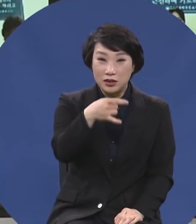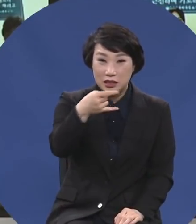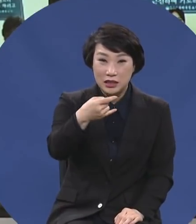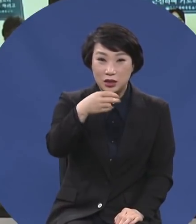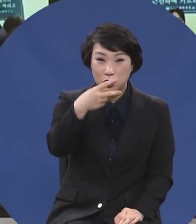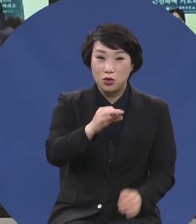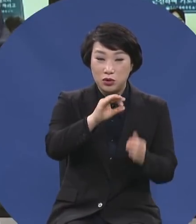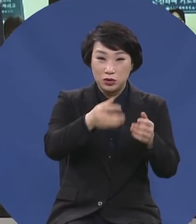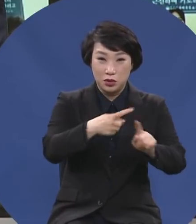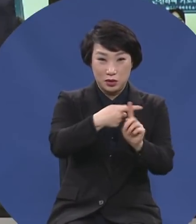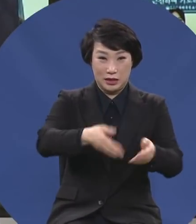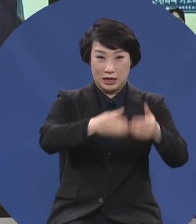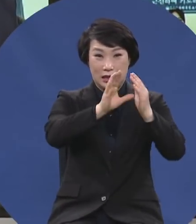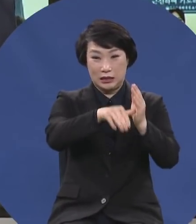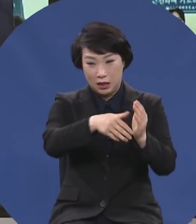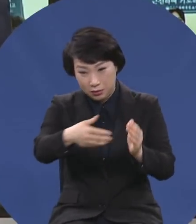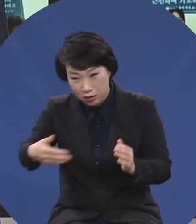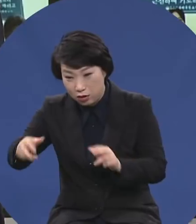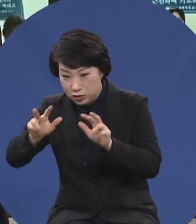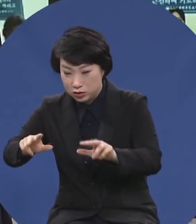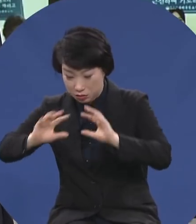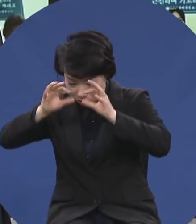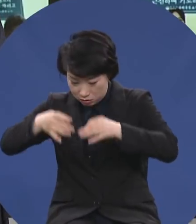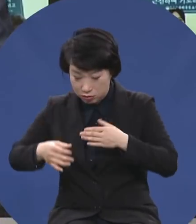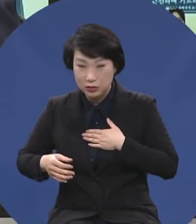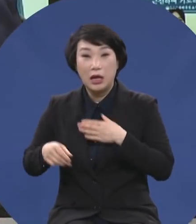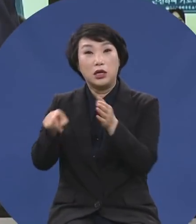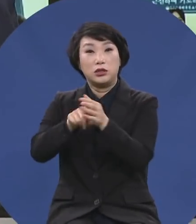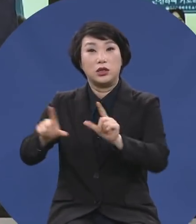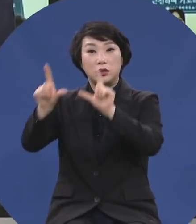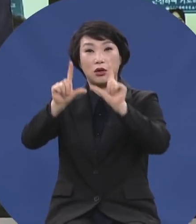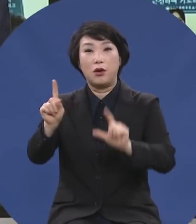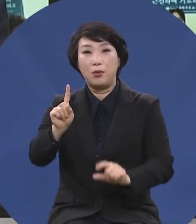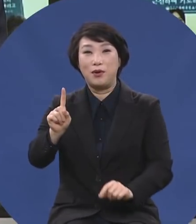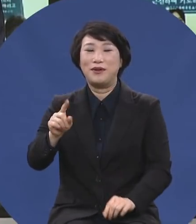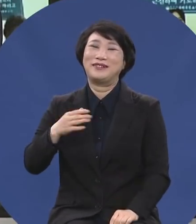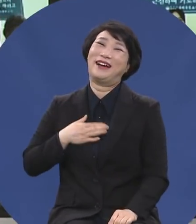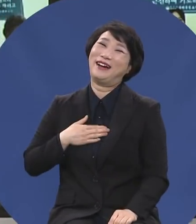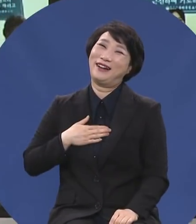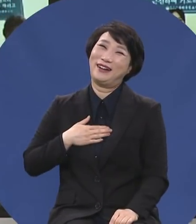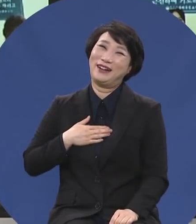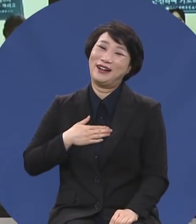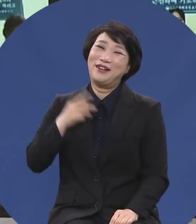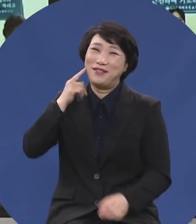쭉 오면서 내가 신앙생활만큼은 참